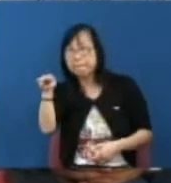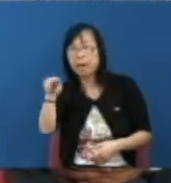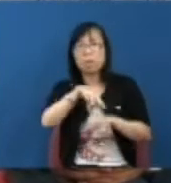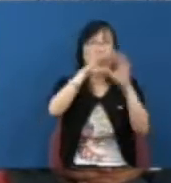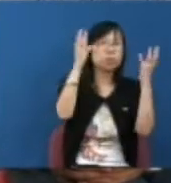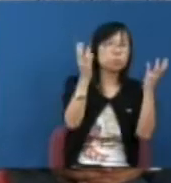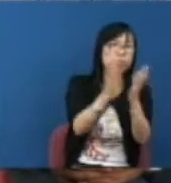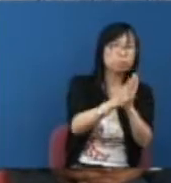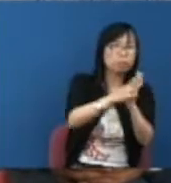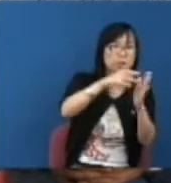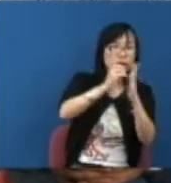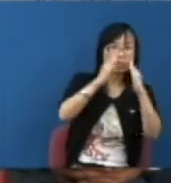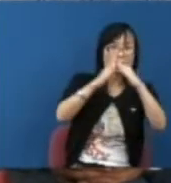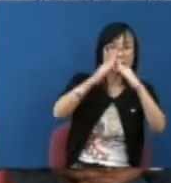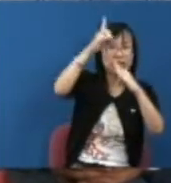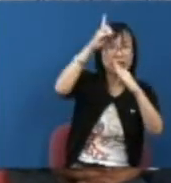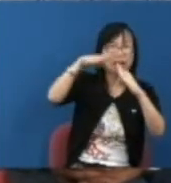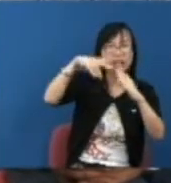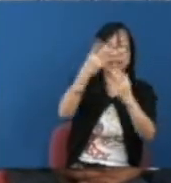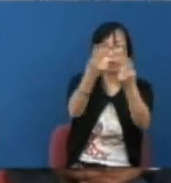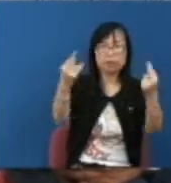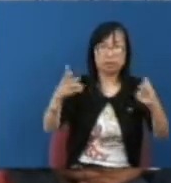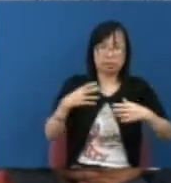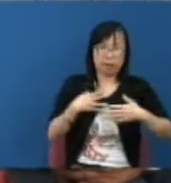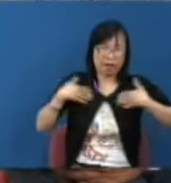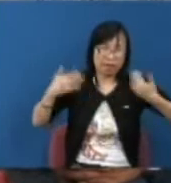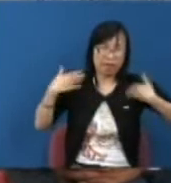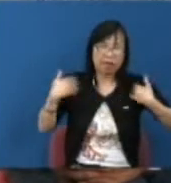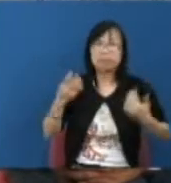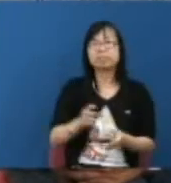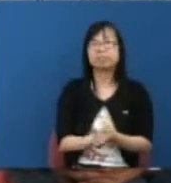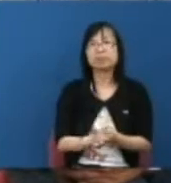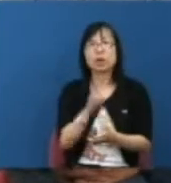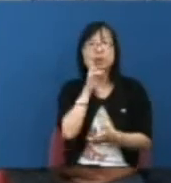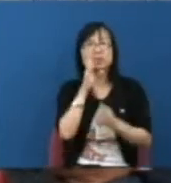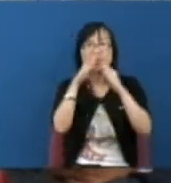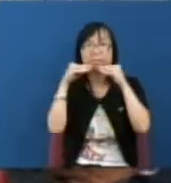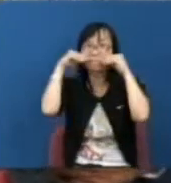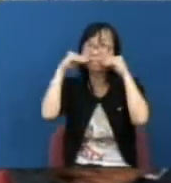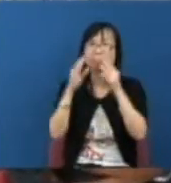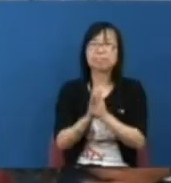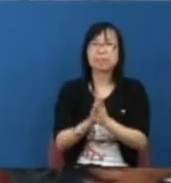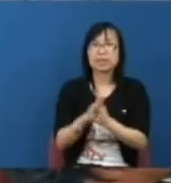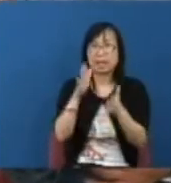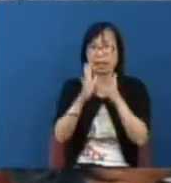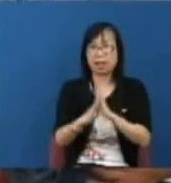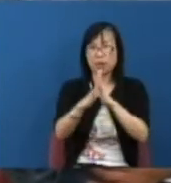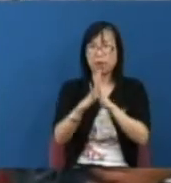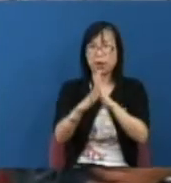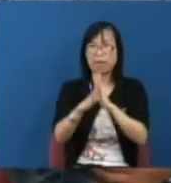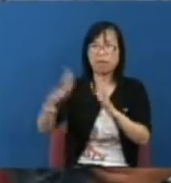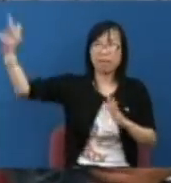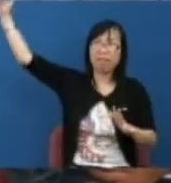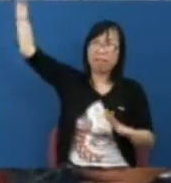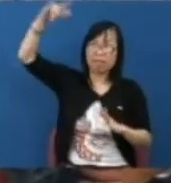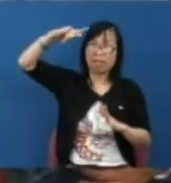有天頂咧，天台頂都係綠色嘅咧，真係幾開心啊！整個哈哈笑 啊！係啊， 係咯，通常你去旅行就影人哋搭飛機